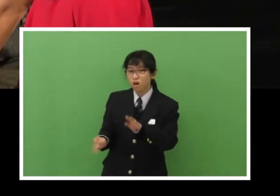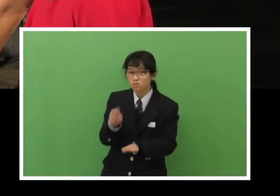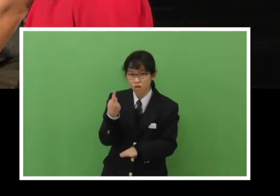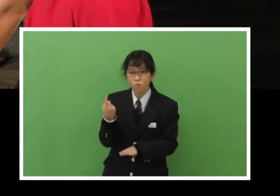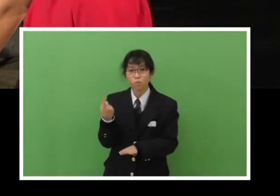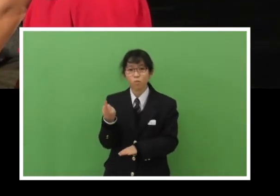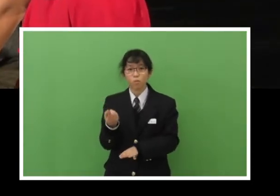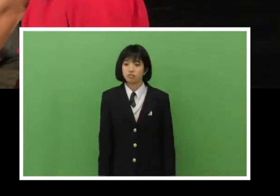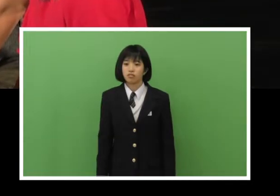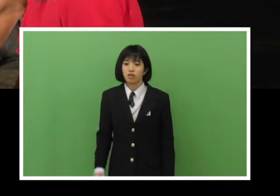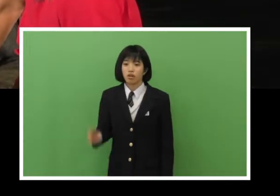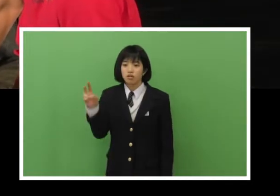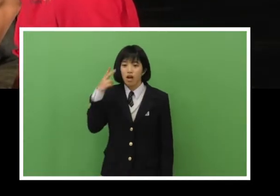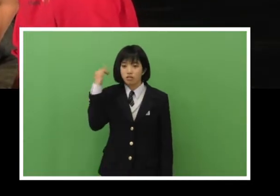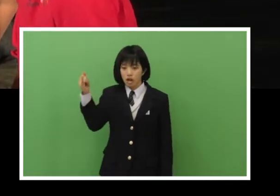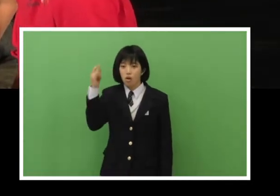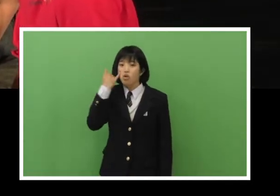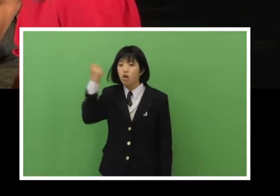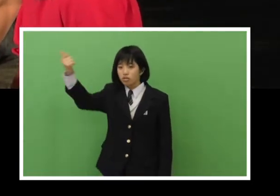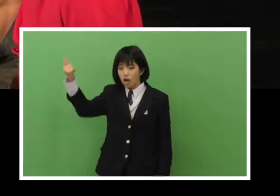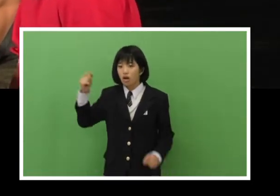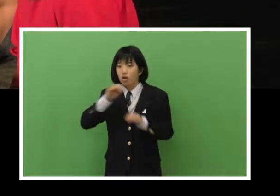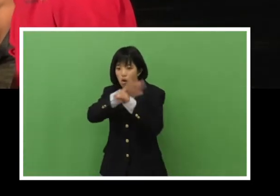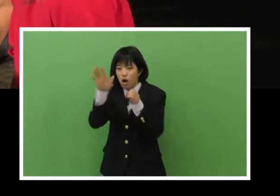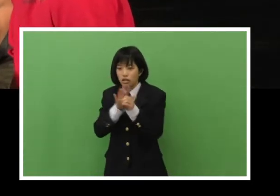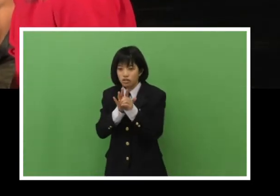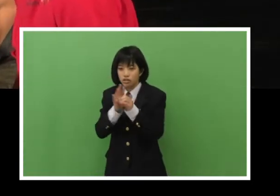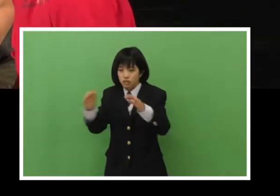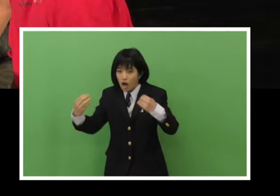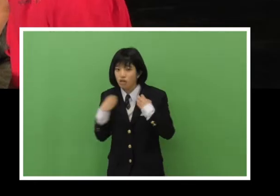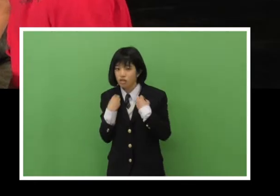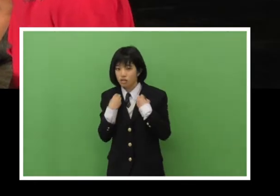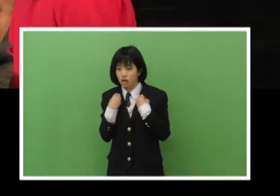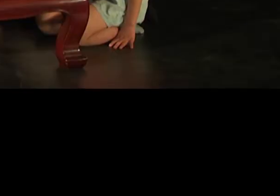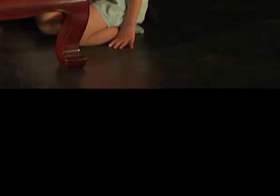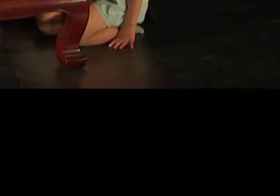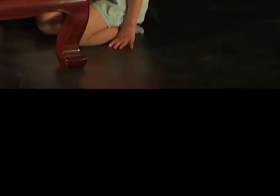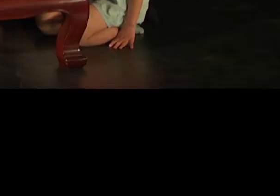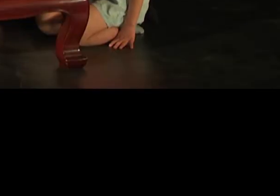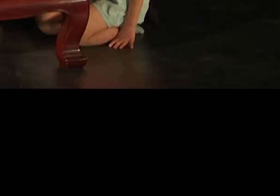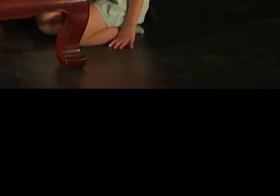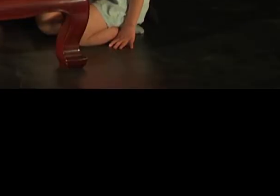何があったの？ リカちゃんのお父さんがコロナに感染したの。